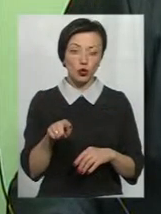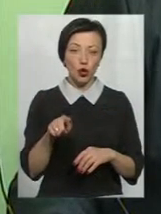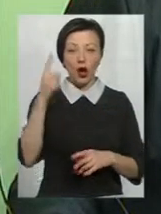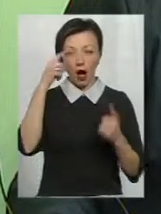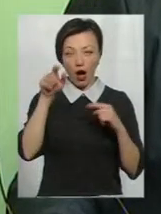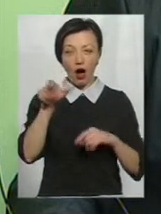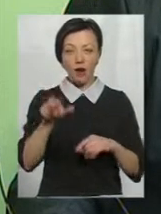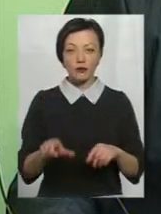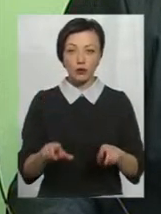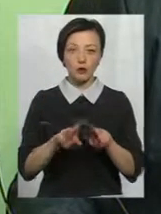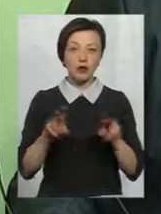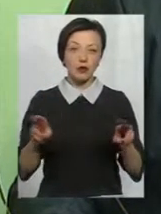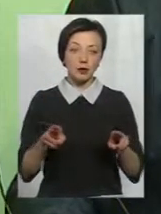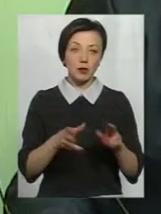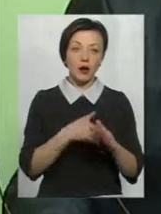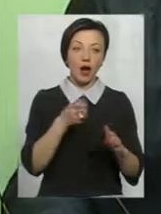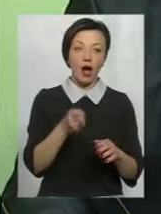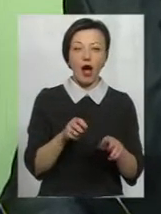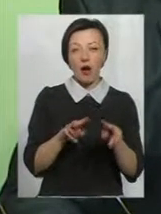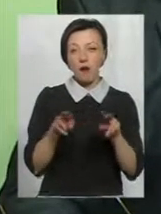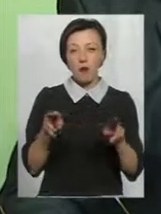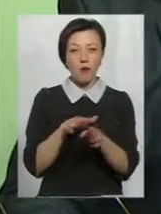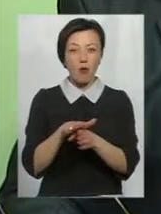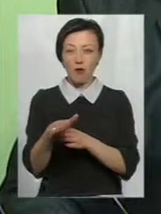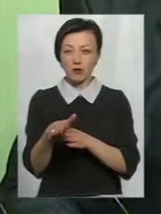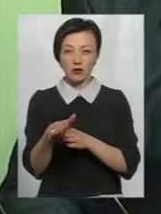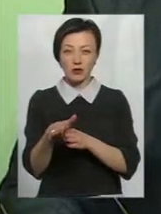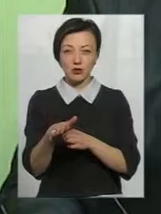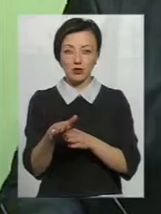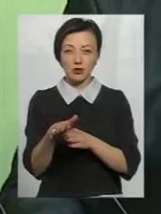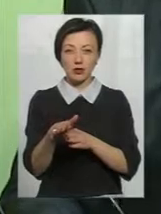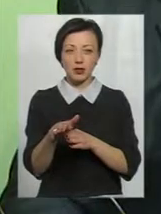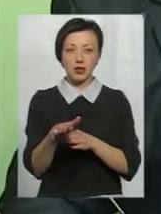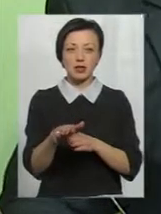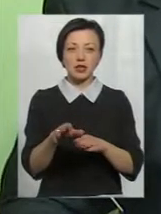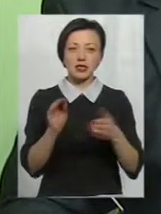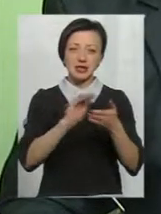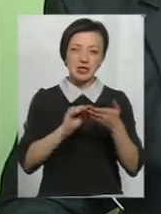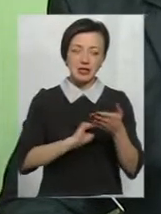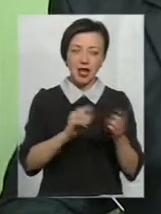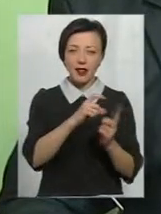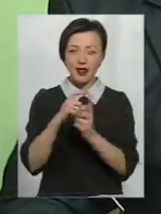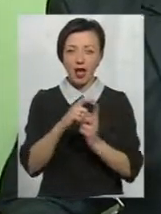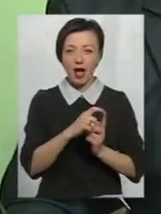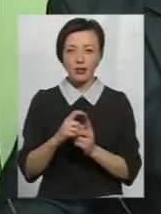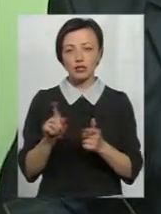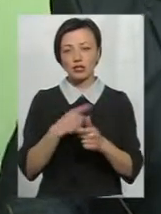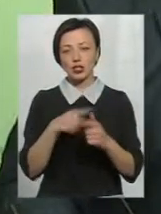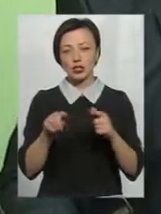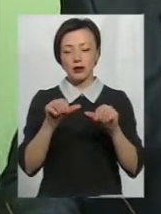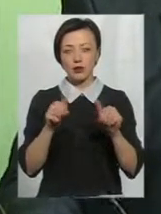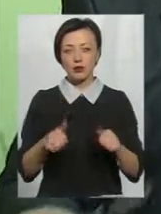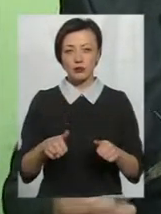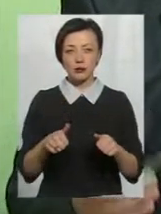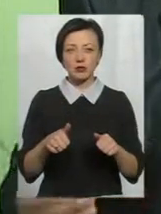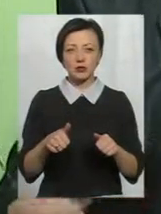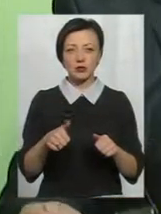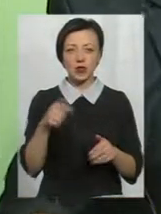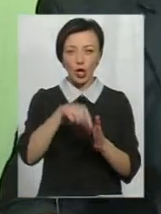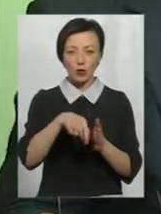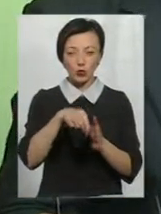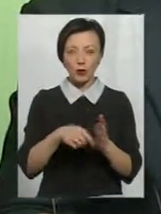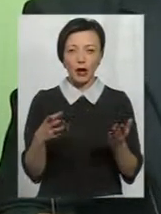авторові подібної петиції або аналогічну повністю, одну, значить, за текстом чи за формою, за духом, значить,